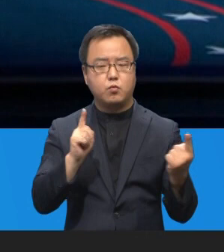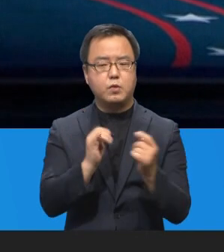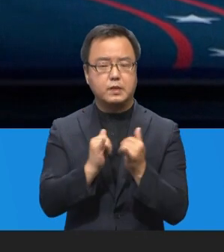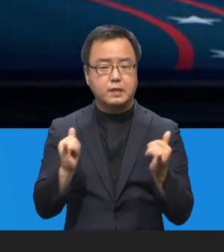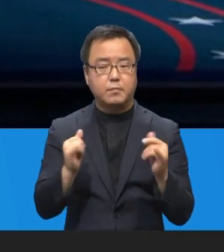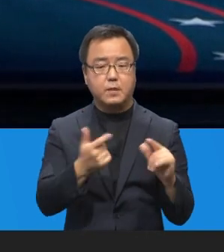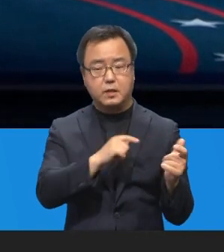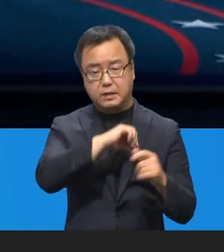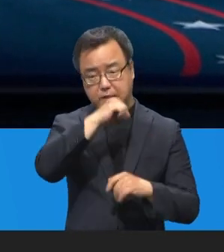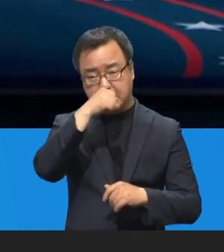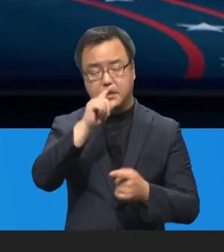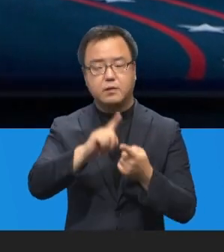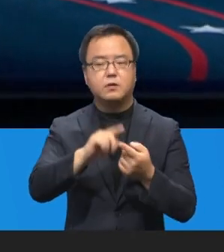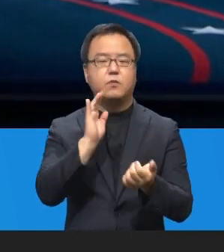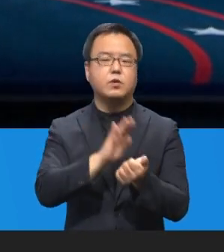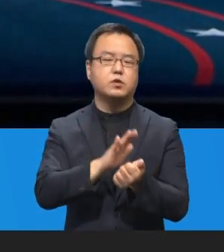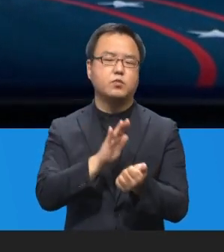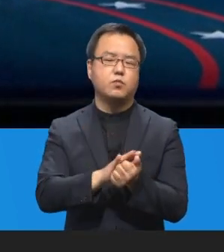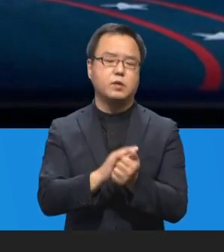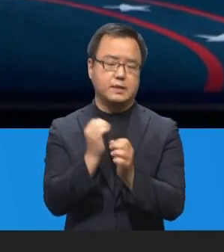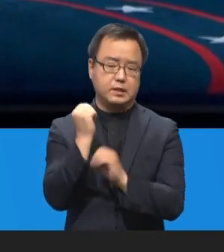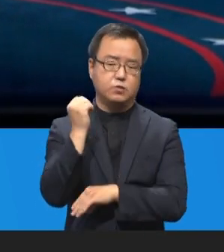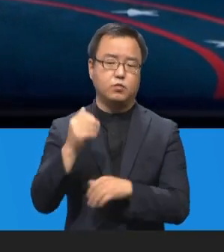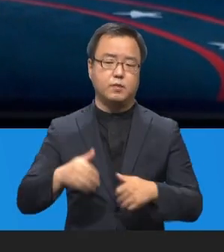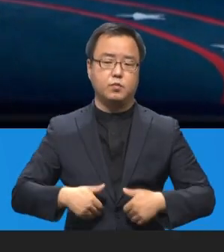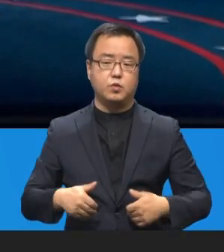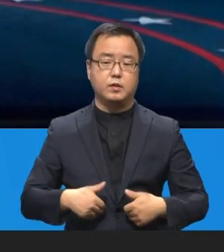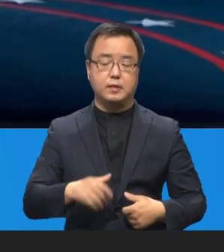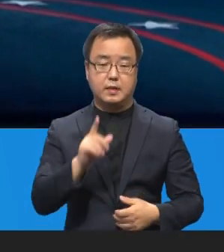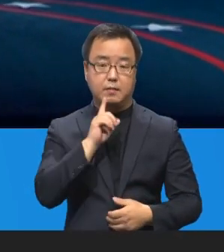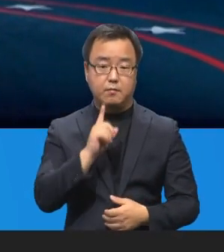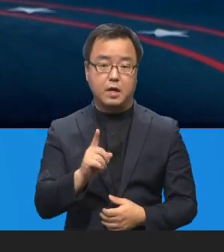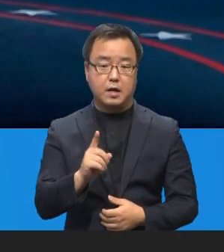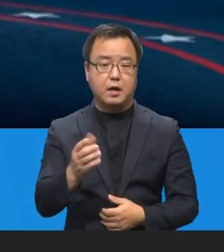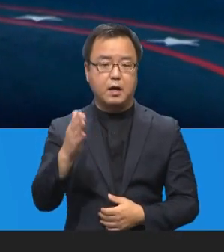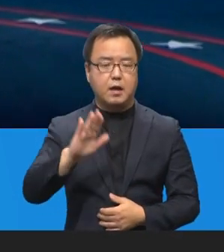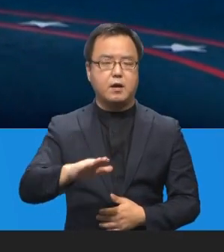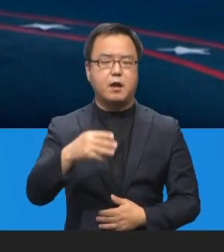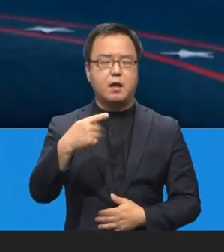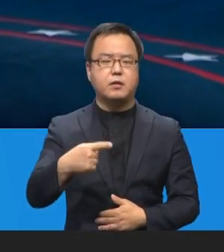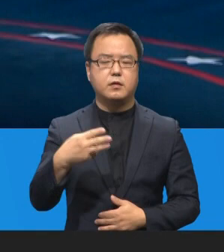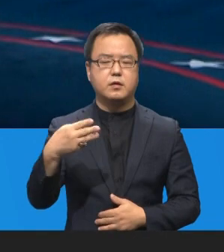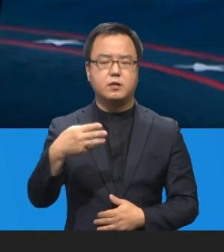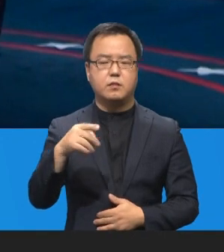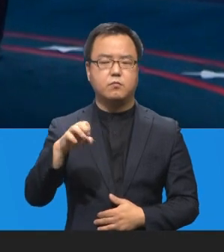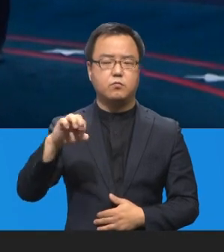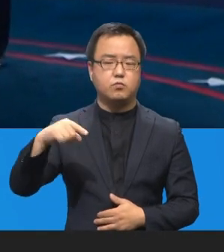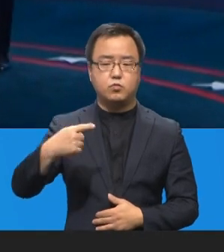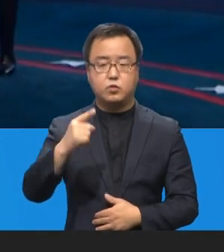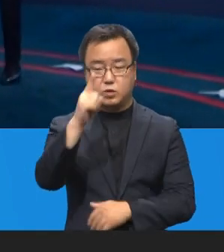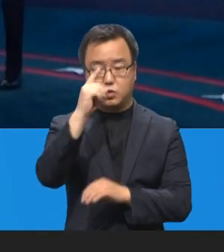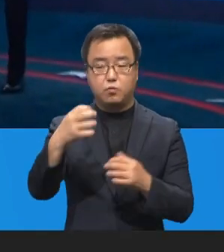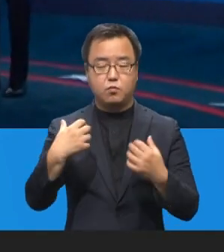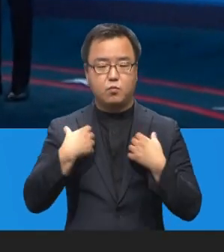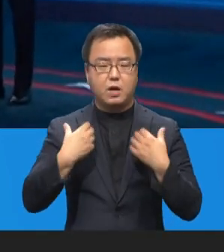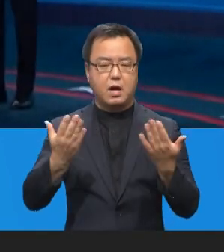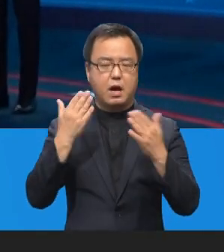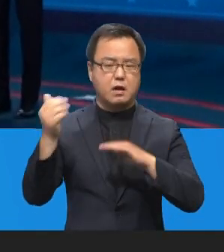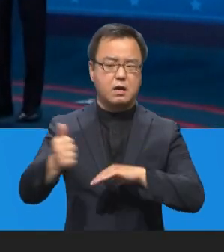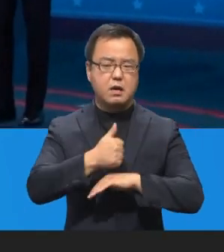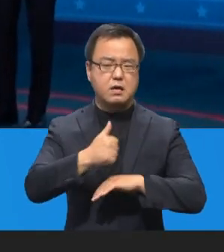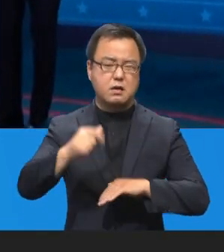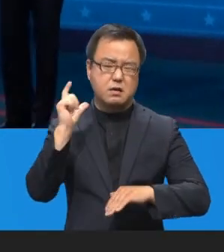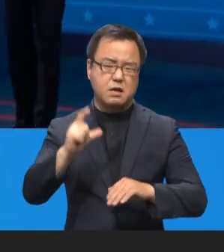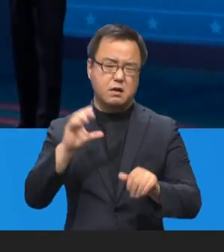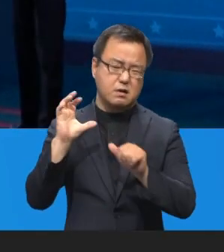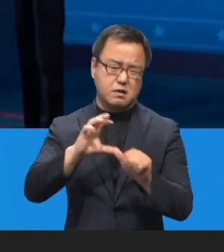수업은 예산 지원을 전제로 추진돼야 한다는 겁니다. 이 그런데 트럼프 정부가 지원도 없이 등교 강행만 압박하고 있다고